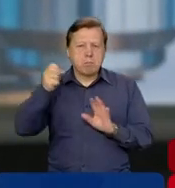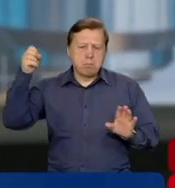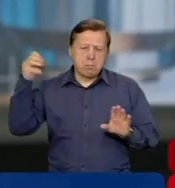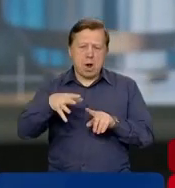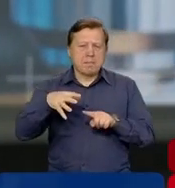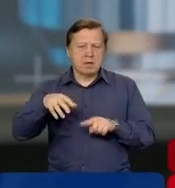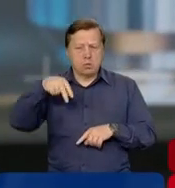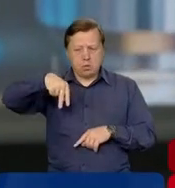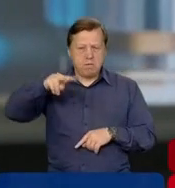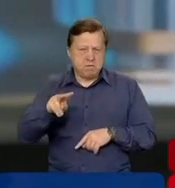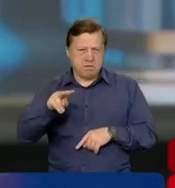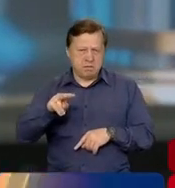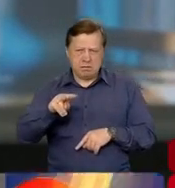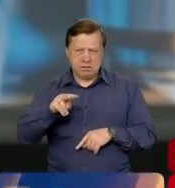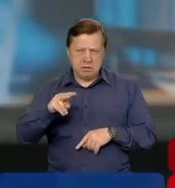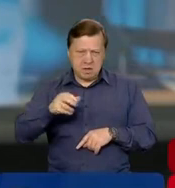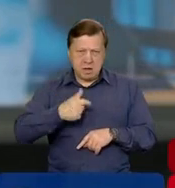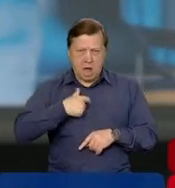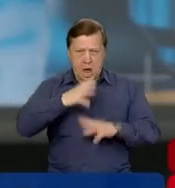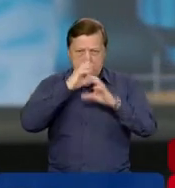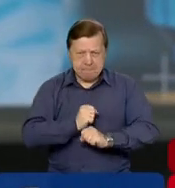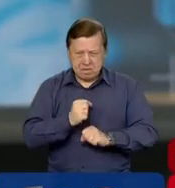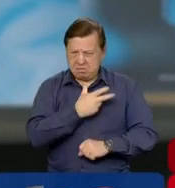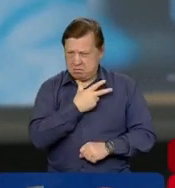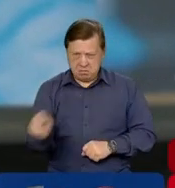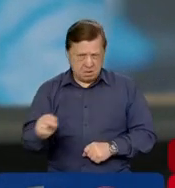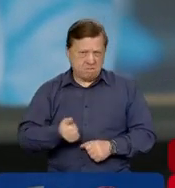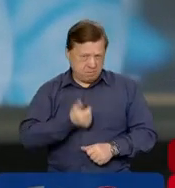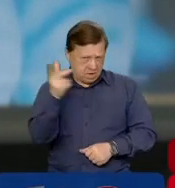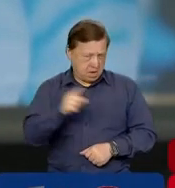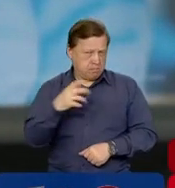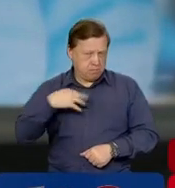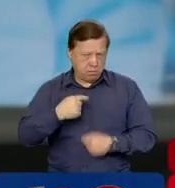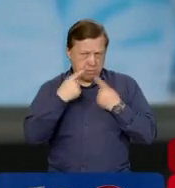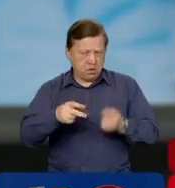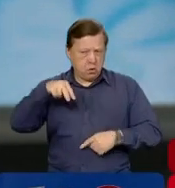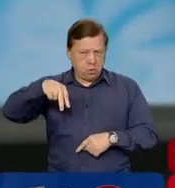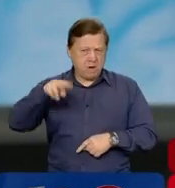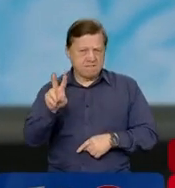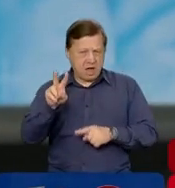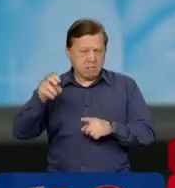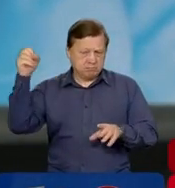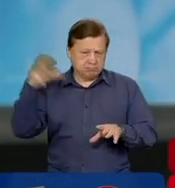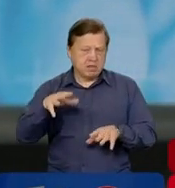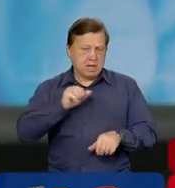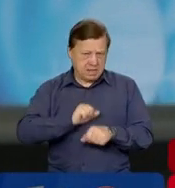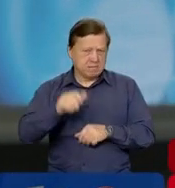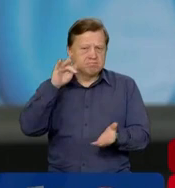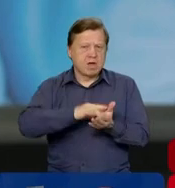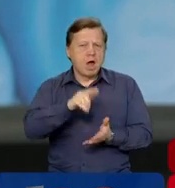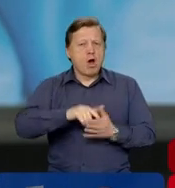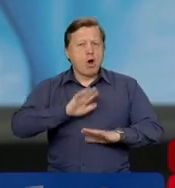ultrafioletowym. Było już kilka pytań w tym programie na ten temat. Promieniowanie ultrafioletowe jest używane w ochronie zdrowia już od